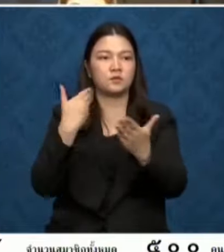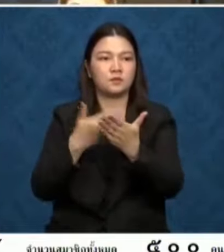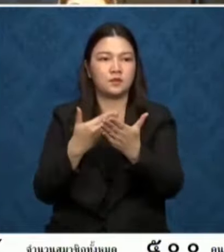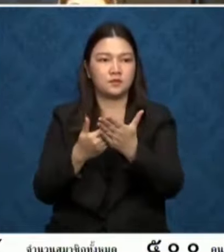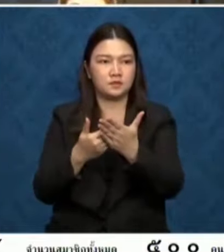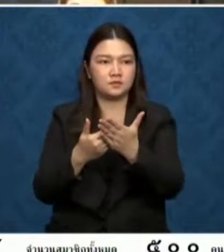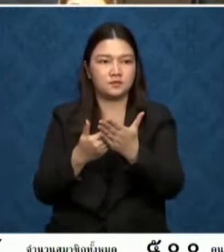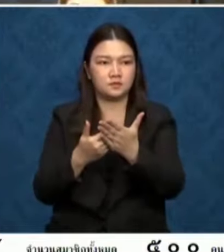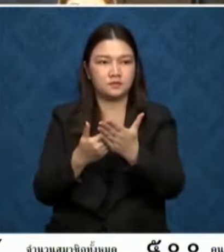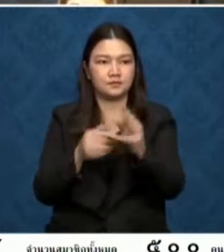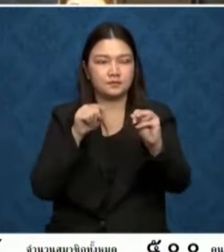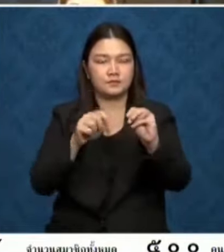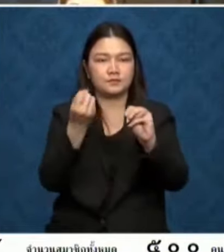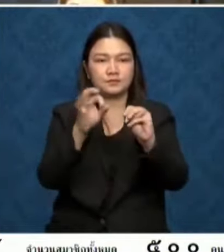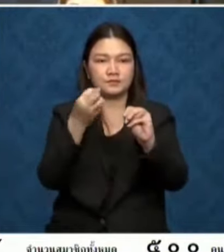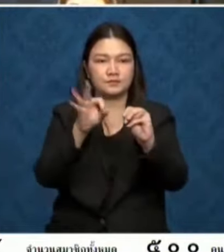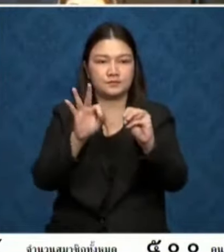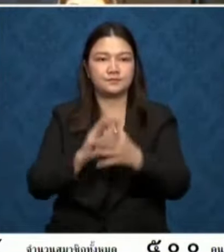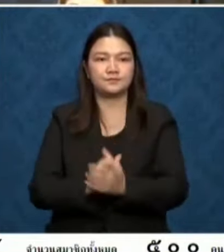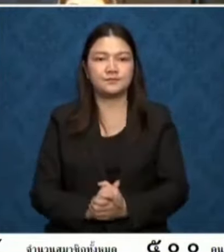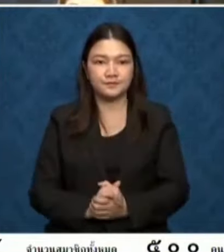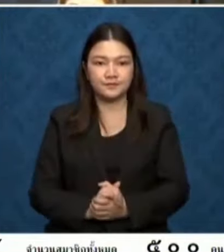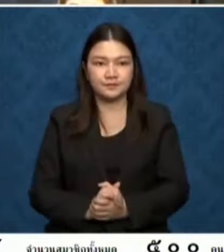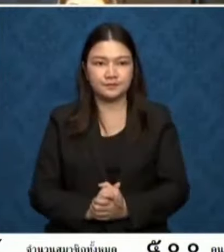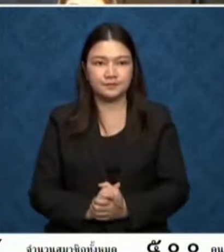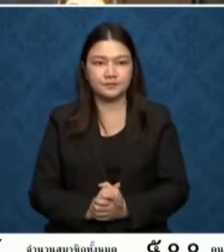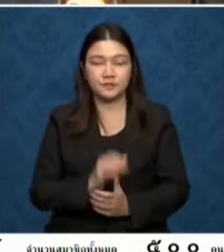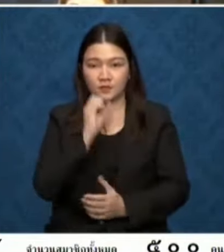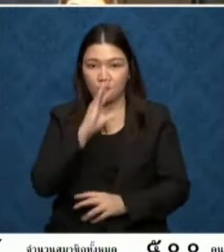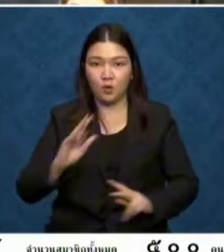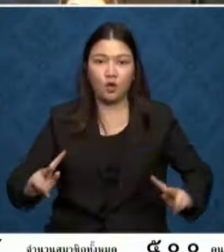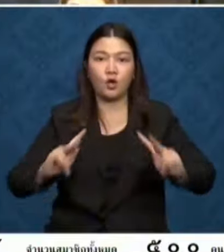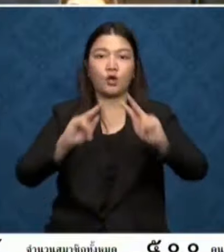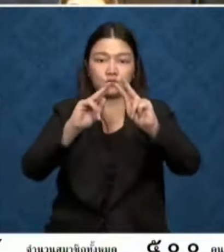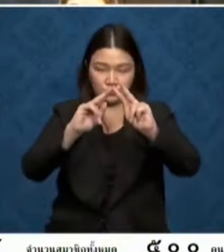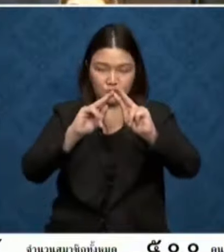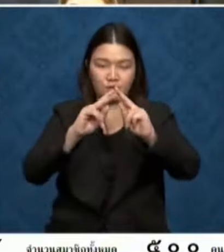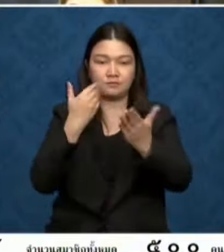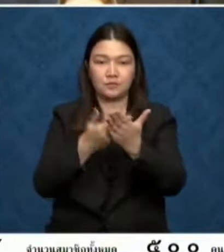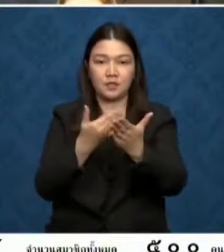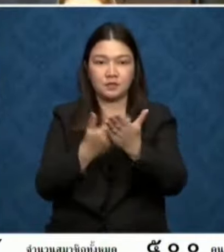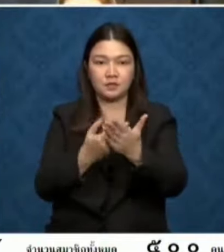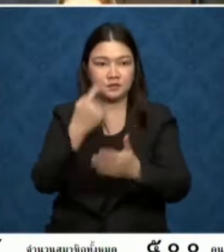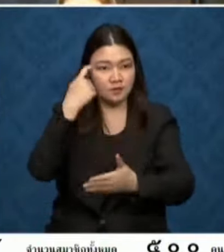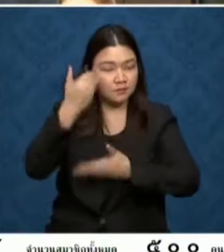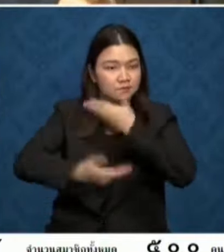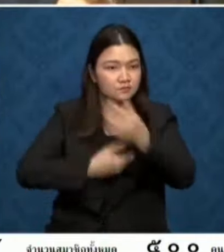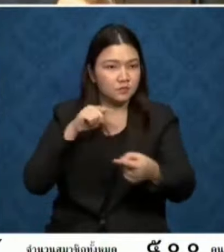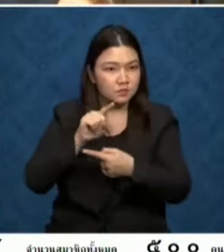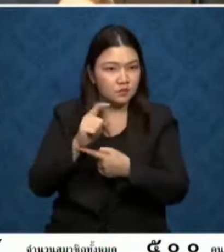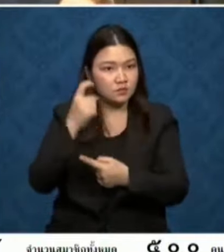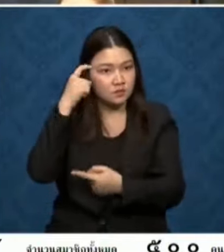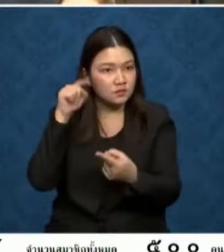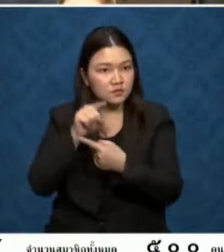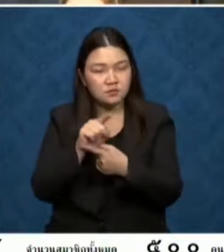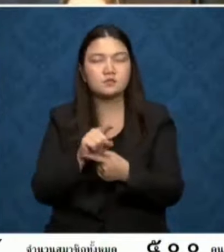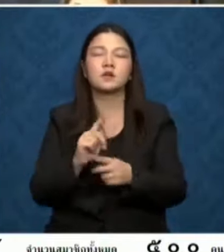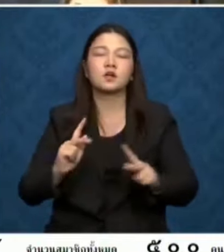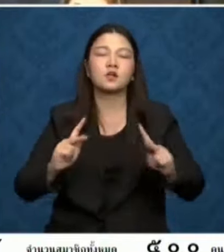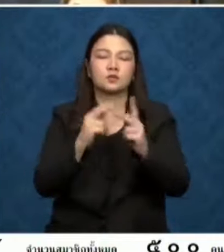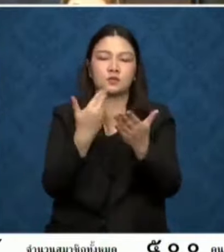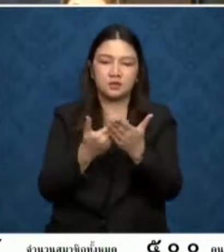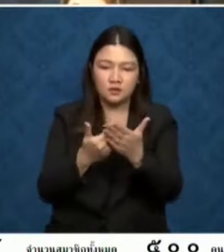19คือปกติกระทรวงพาณิชย์นะครับเราก็จะเข้าใจกันดีในเรื่องของราคาสินค้าเกษตรถู